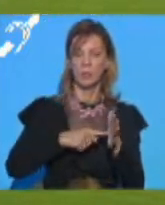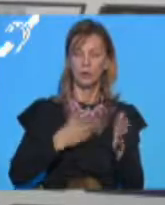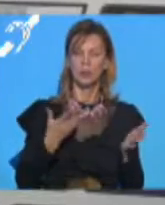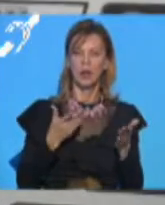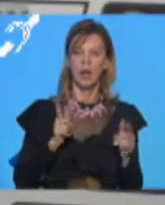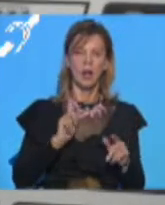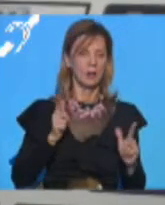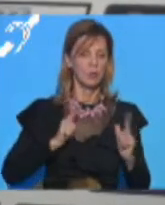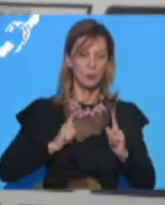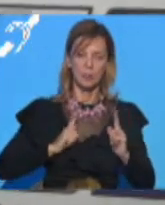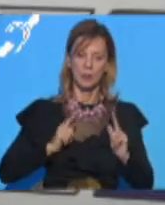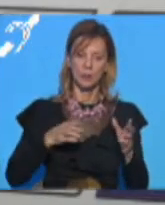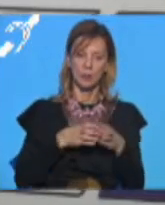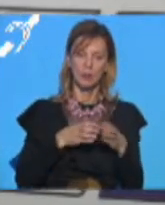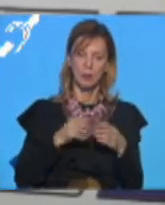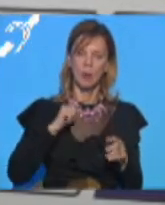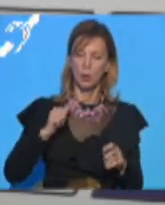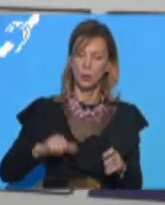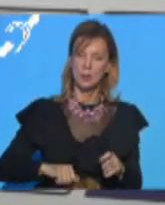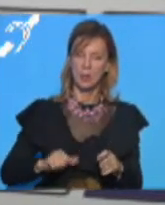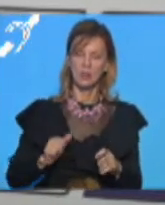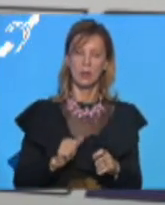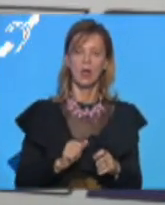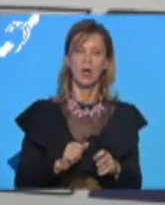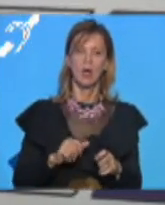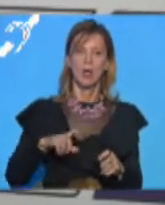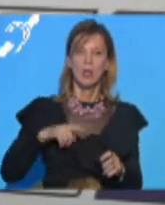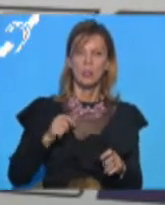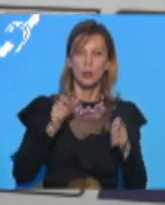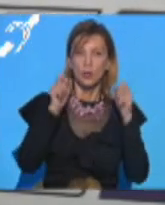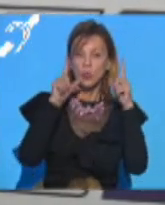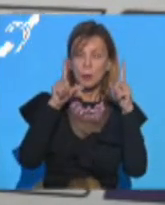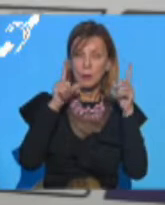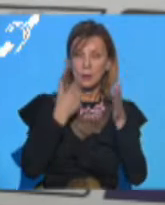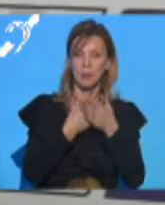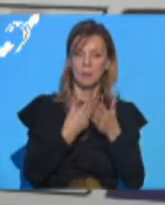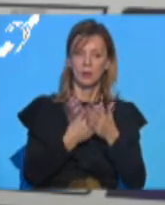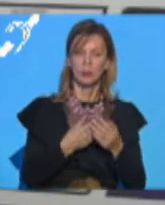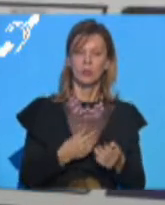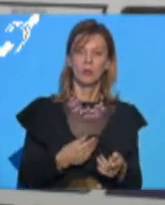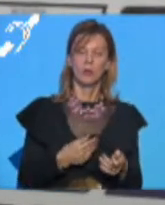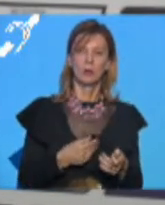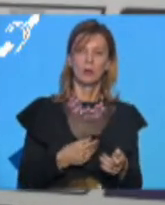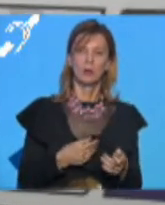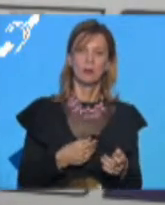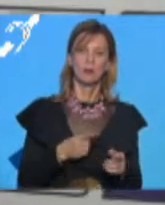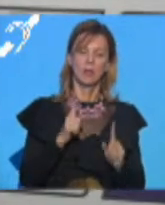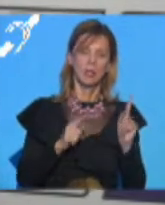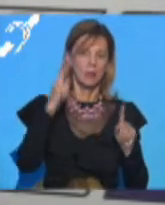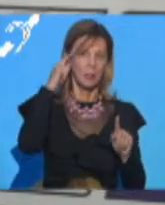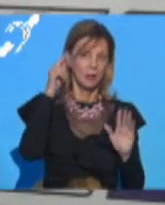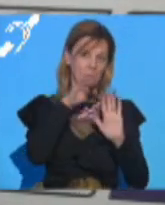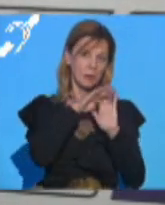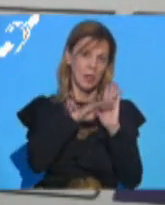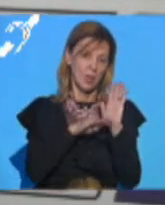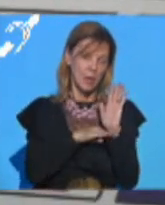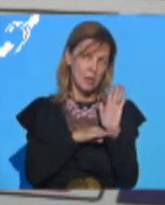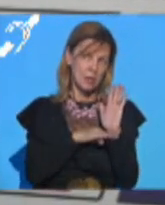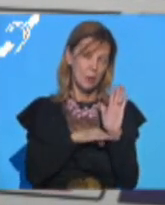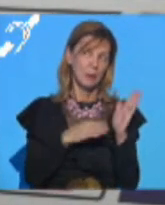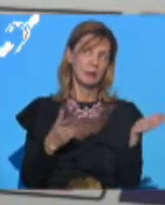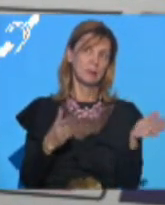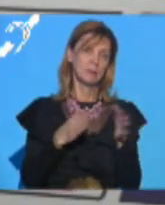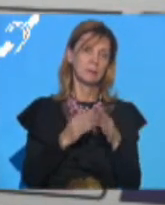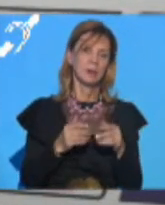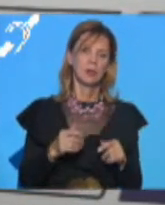nu se așteptau mulți. Este o surpriză ținând cont de clasamentul între cele două echipe și